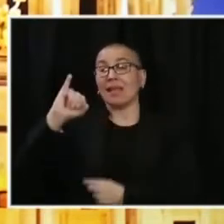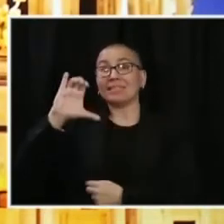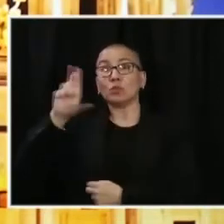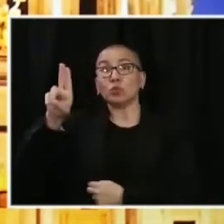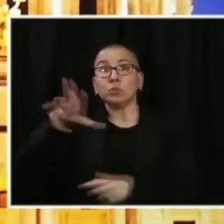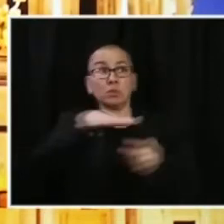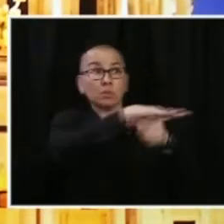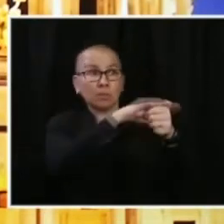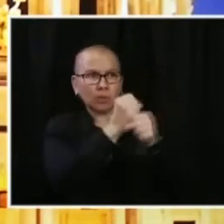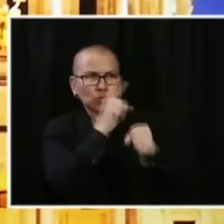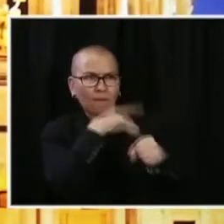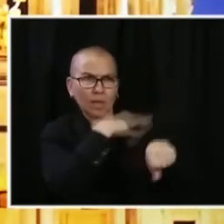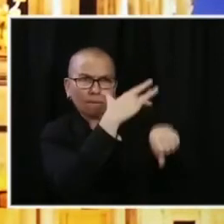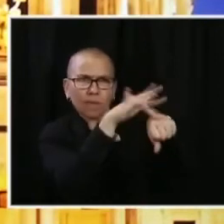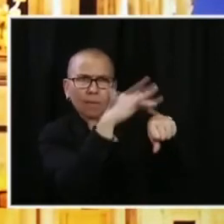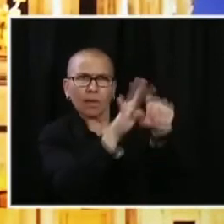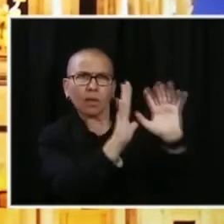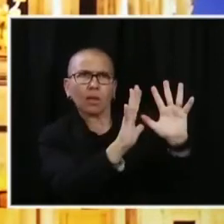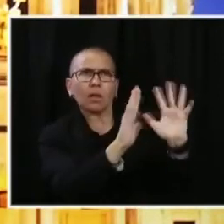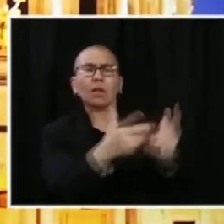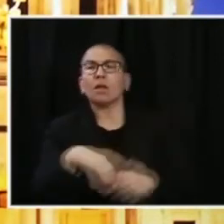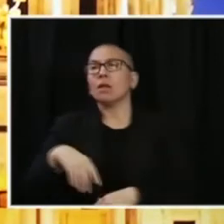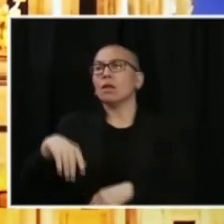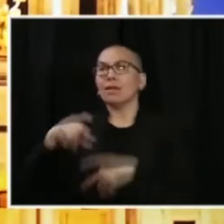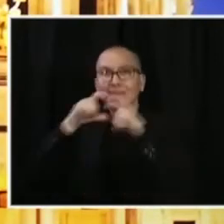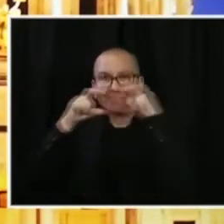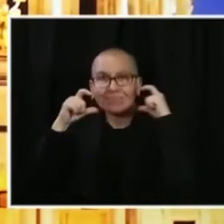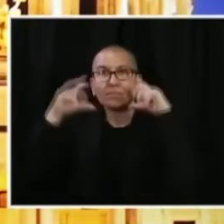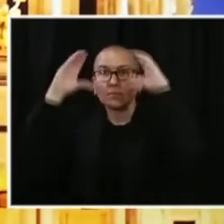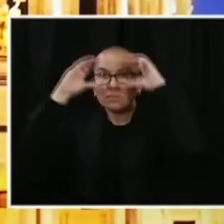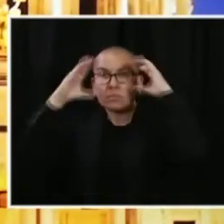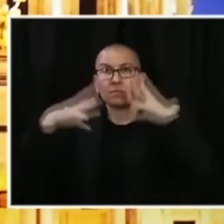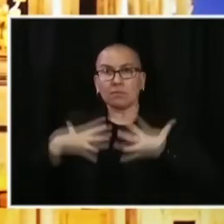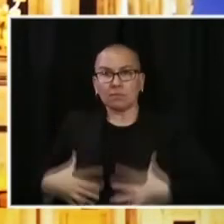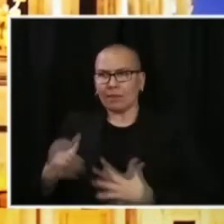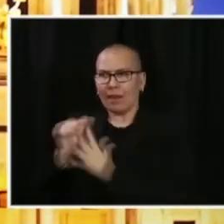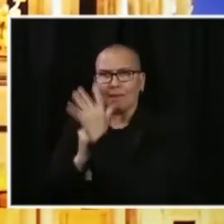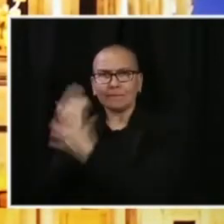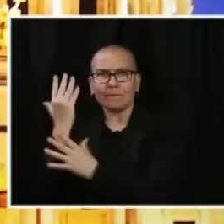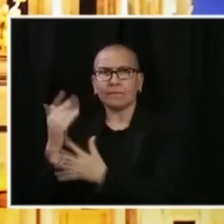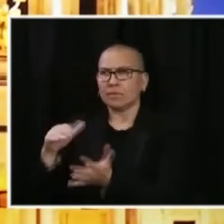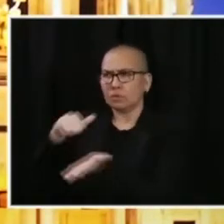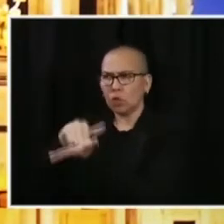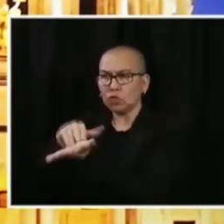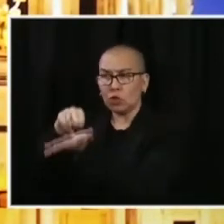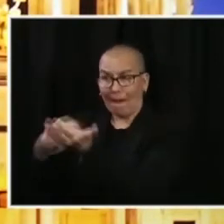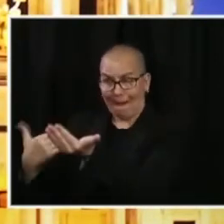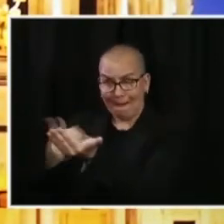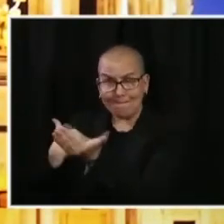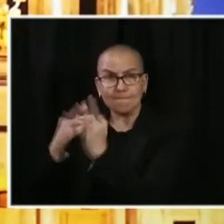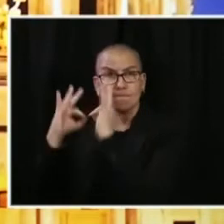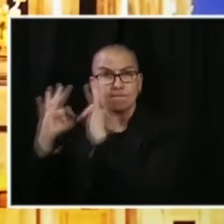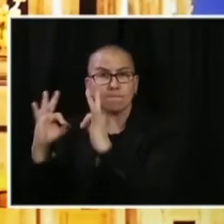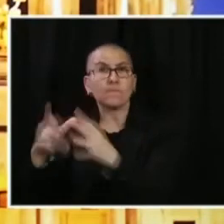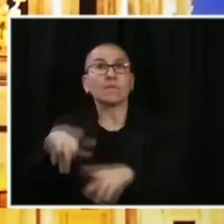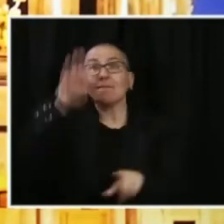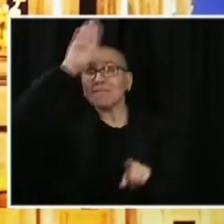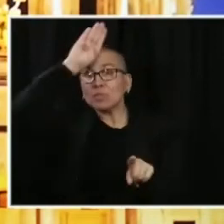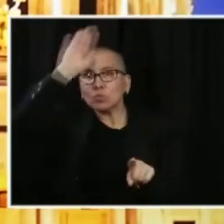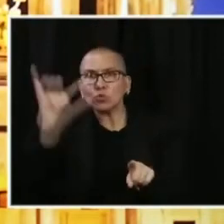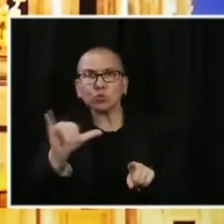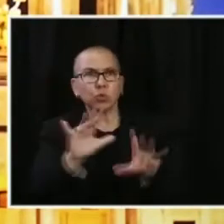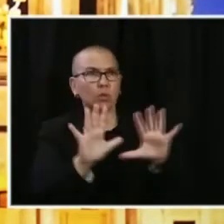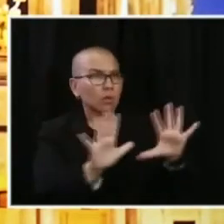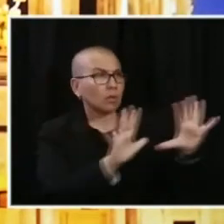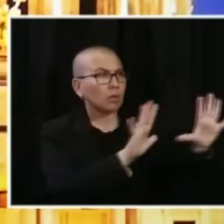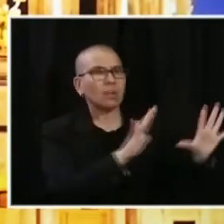chơi, cho luôn cho mình xì là mình cho ba lỡ qua ba nữa, có mua thì thật sự là tốt cả. Thế giờ chưa